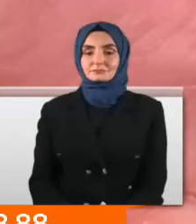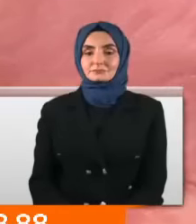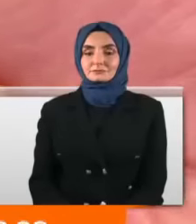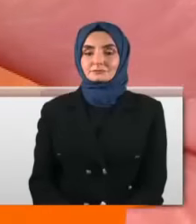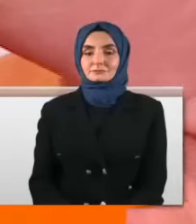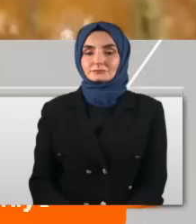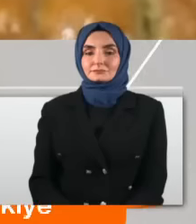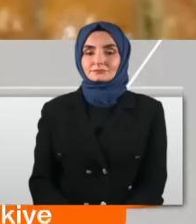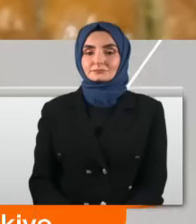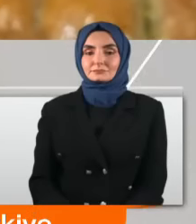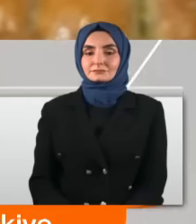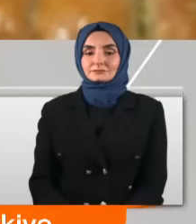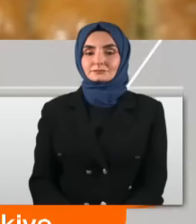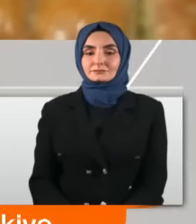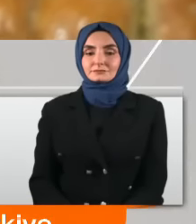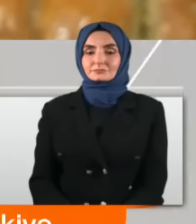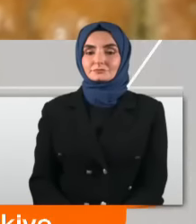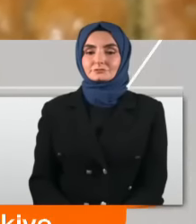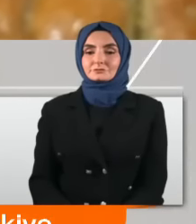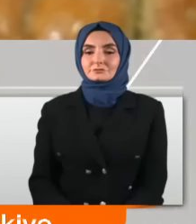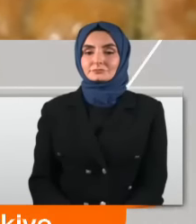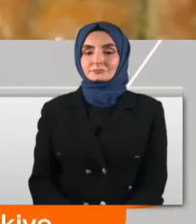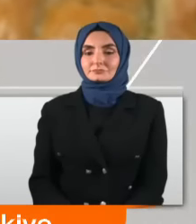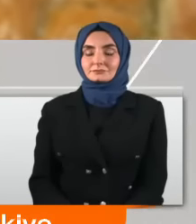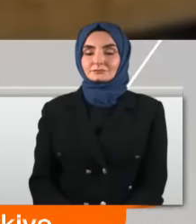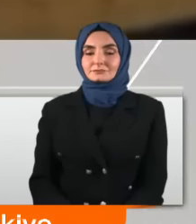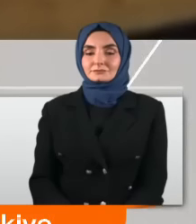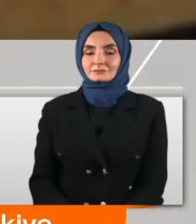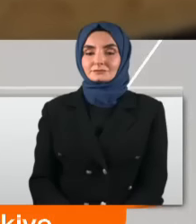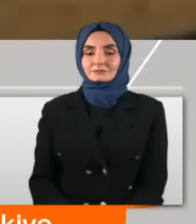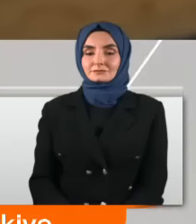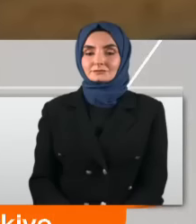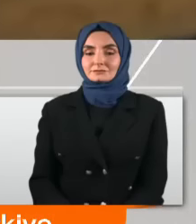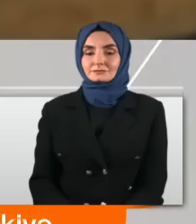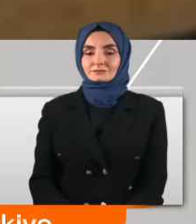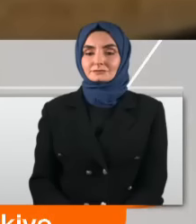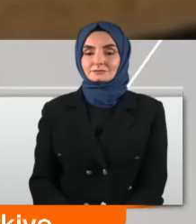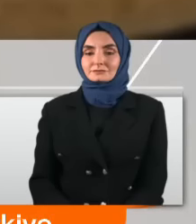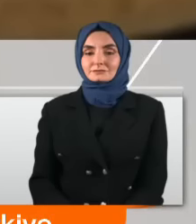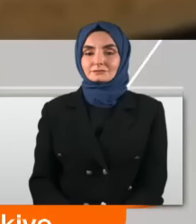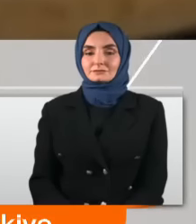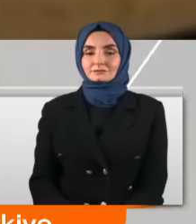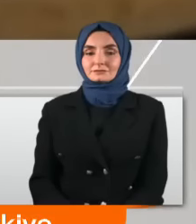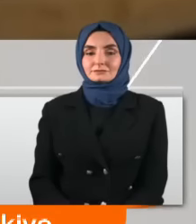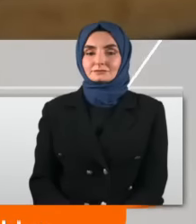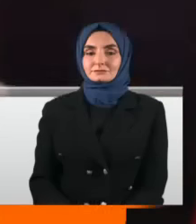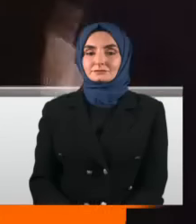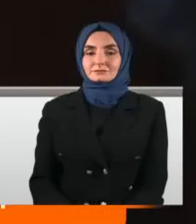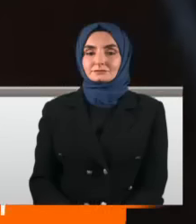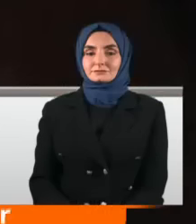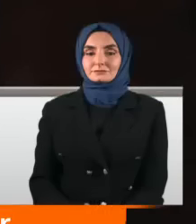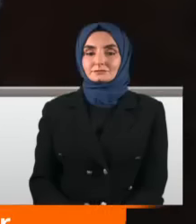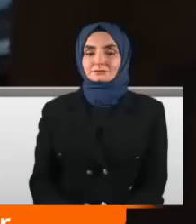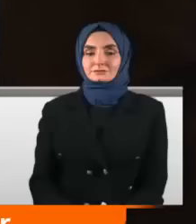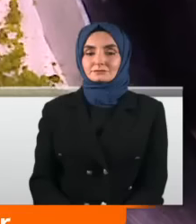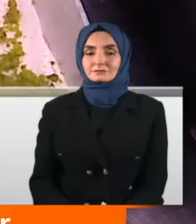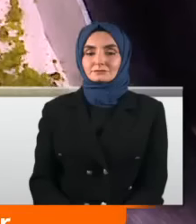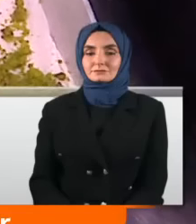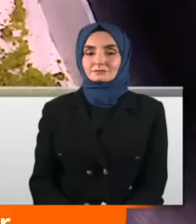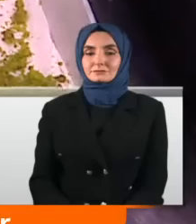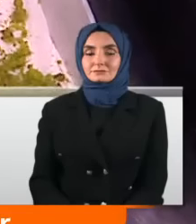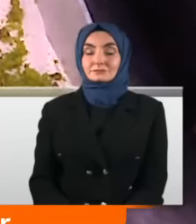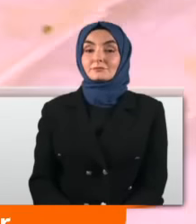göremezsiniz. Sapsarıdır. O baklavaya baklava demek doğru değil. Belki un, şeker, yağdan oluşan bir hamur tatlısı denilebilir. Alır mısınız? Almam.